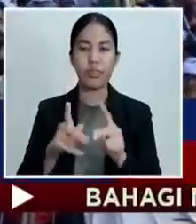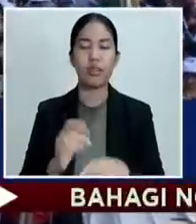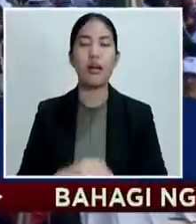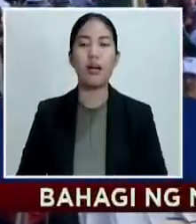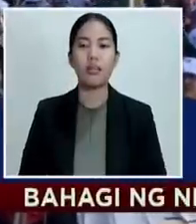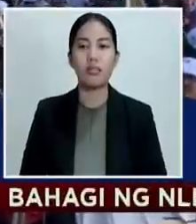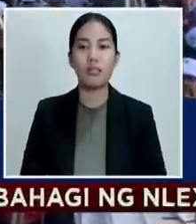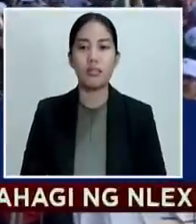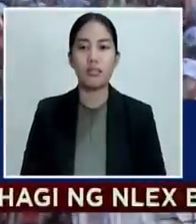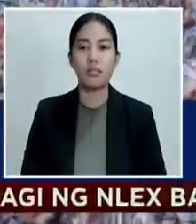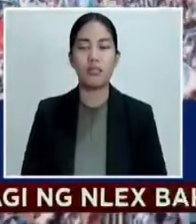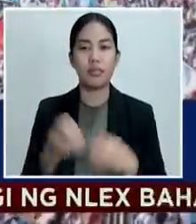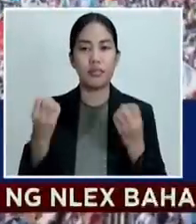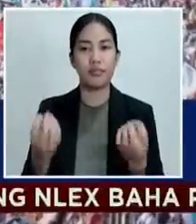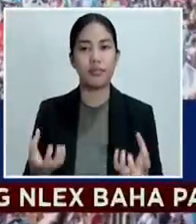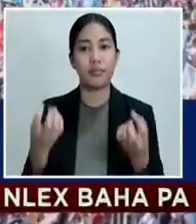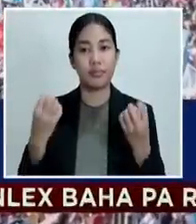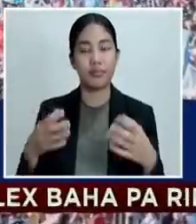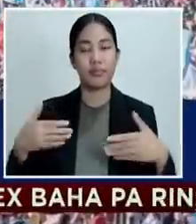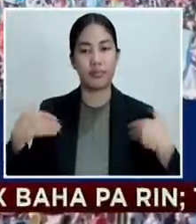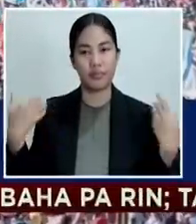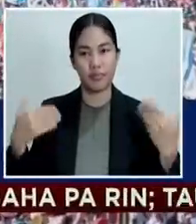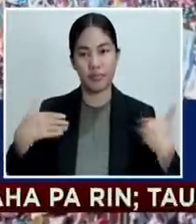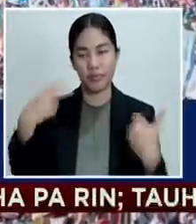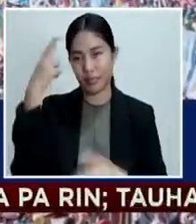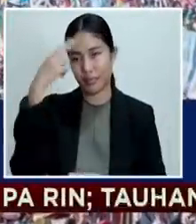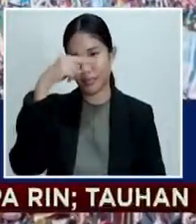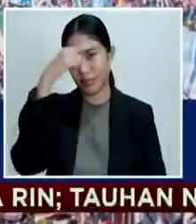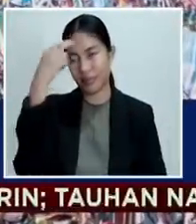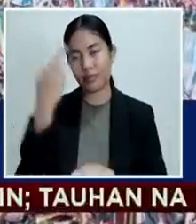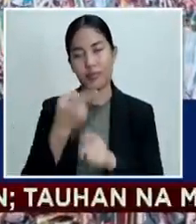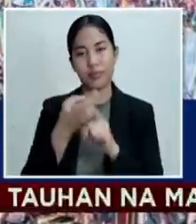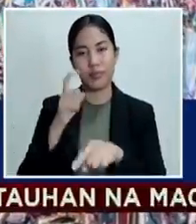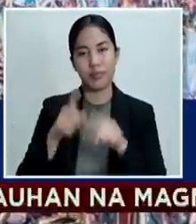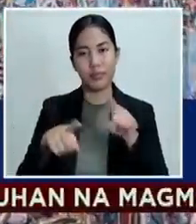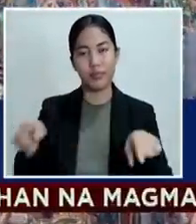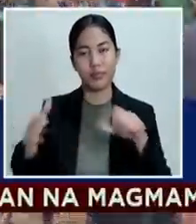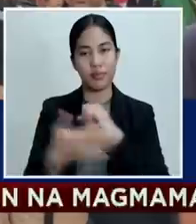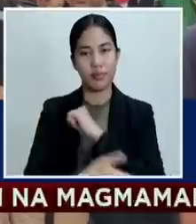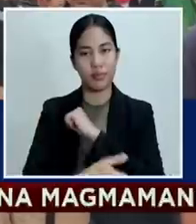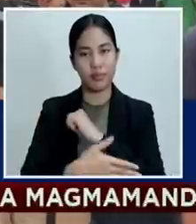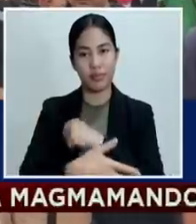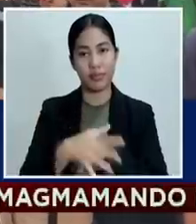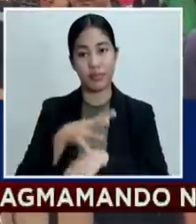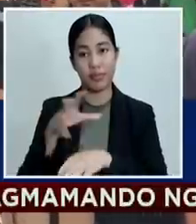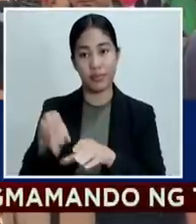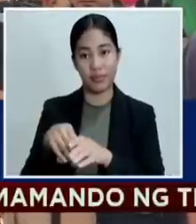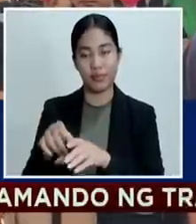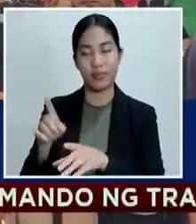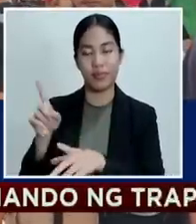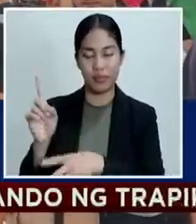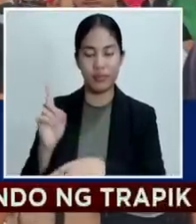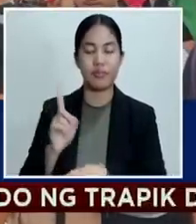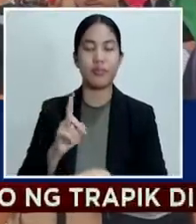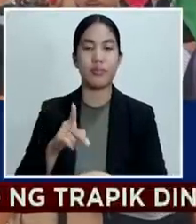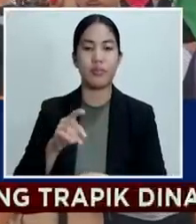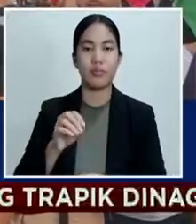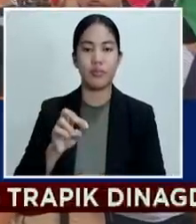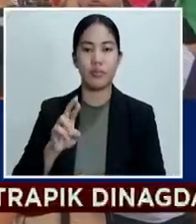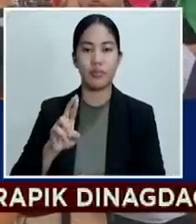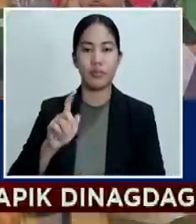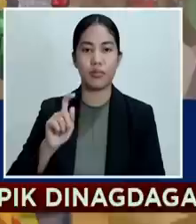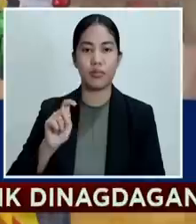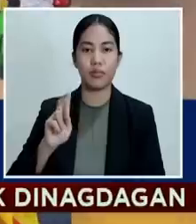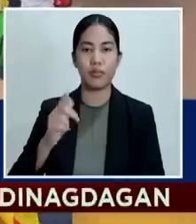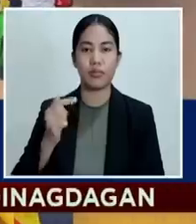Libo-libong kabataang Katoliko mula sa iba't ibang panig ng mundo ang nasa Lisbon, Portugal ngayon para sa 37th World Youth Day,